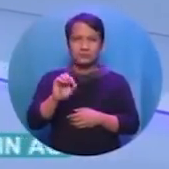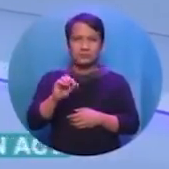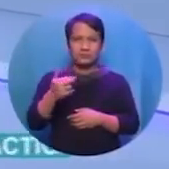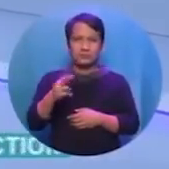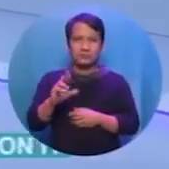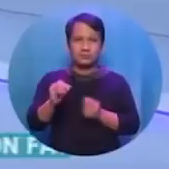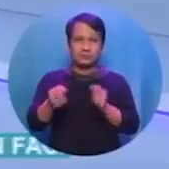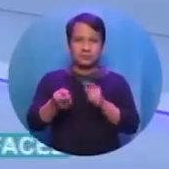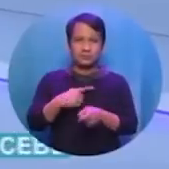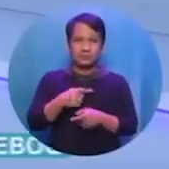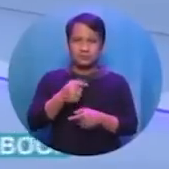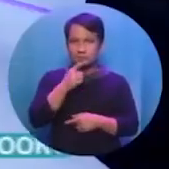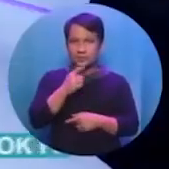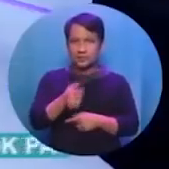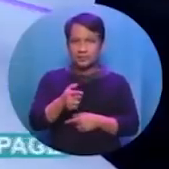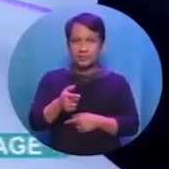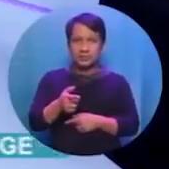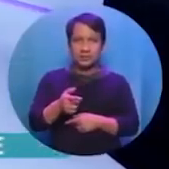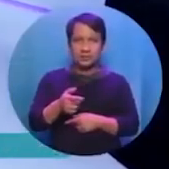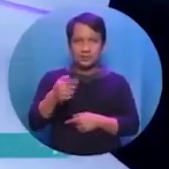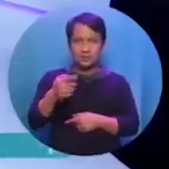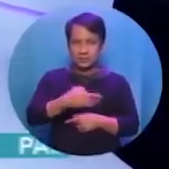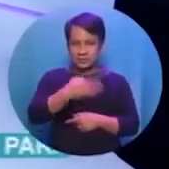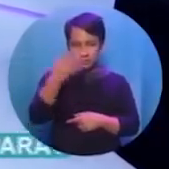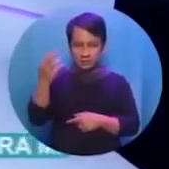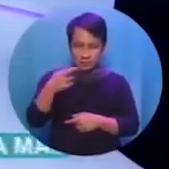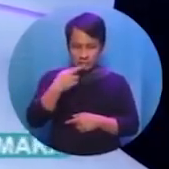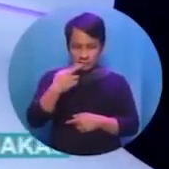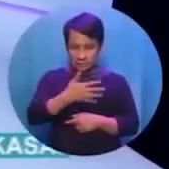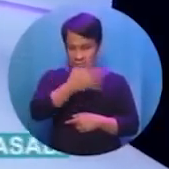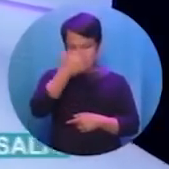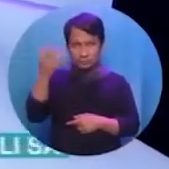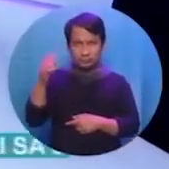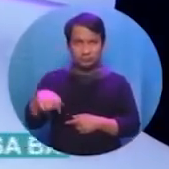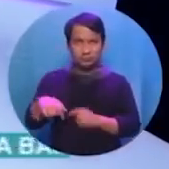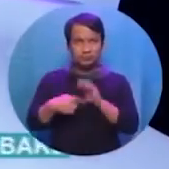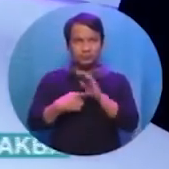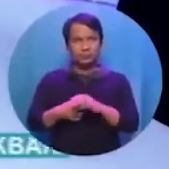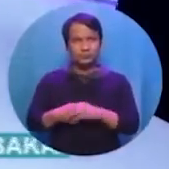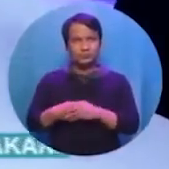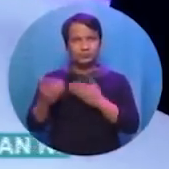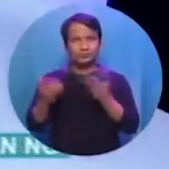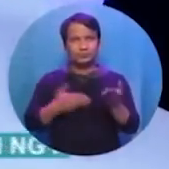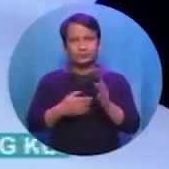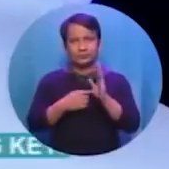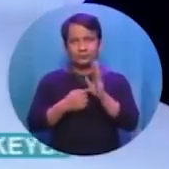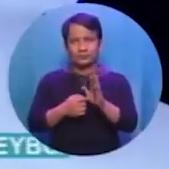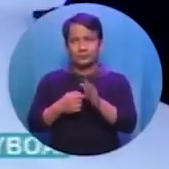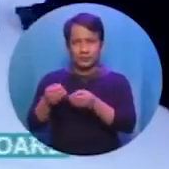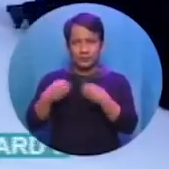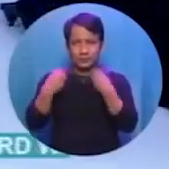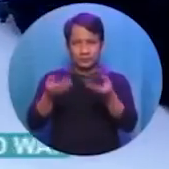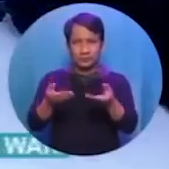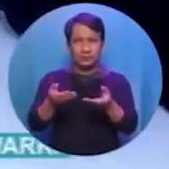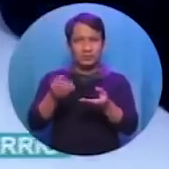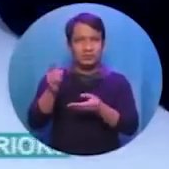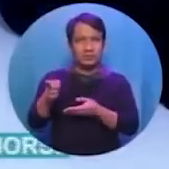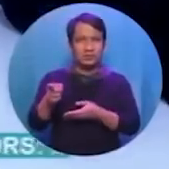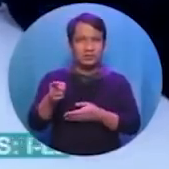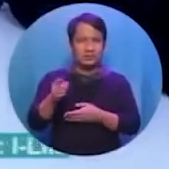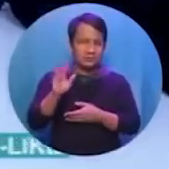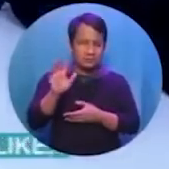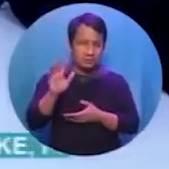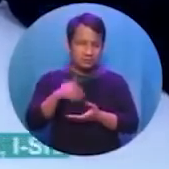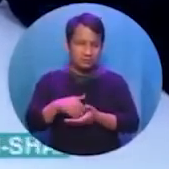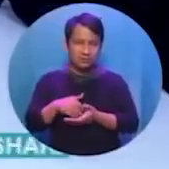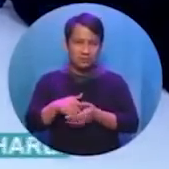Yan yung hatid na swerte ng rainbow na iyong pinos. Because of the rainbow, yan tuloy. Makakatanggap ka ng 5,000 peso. At